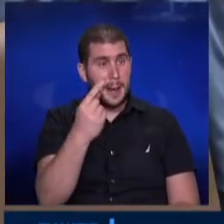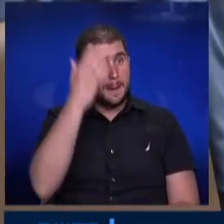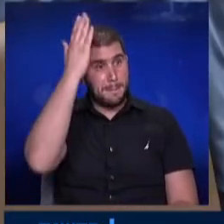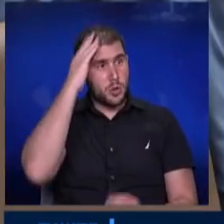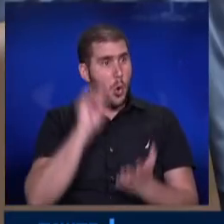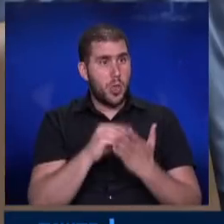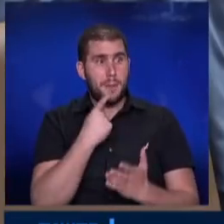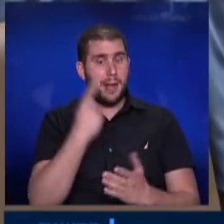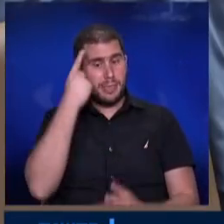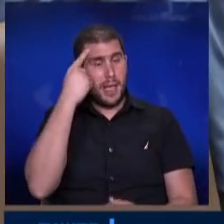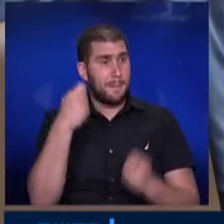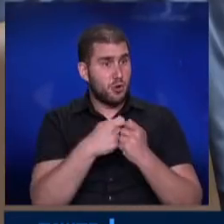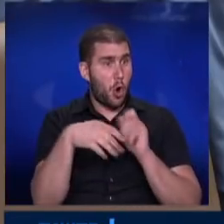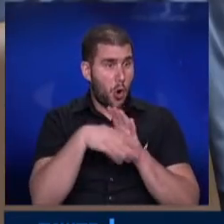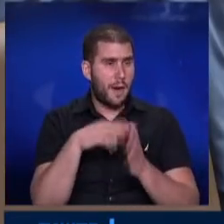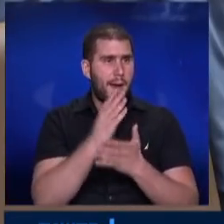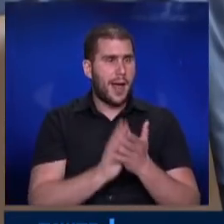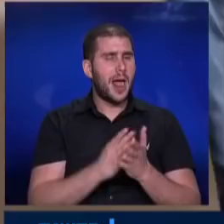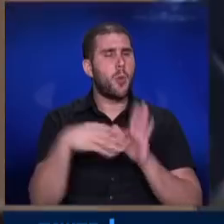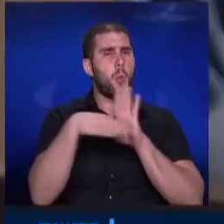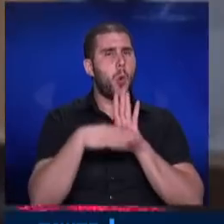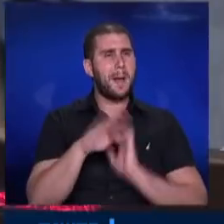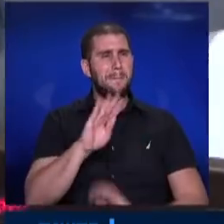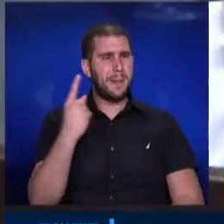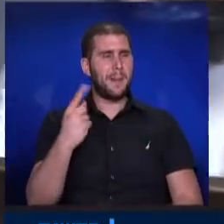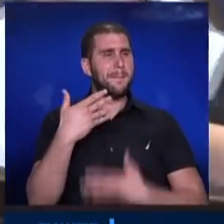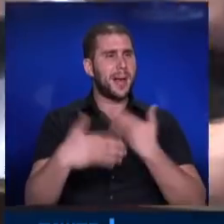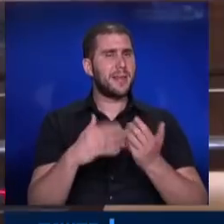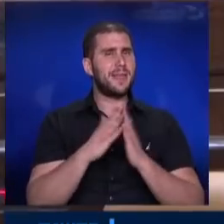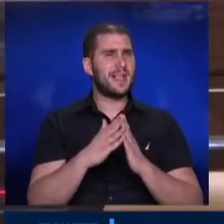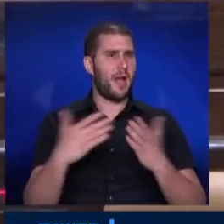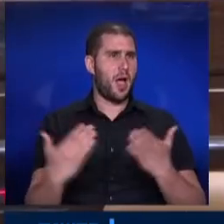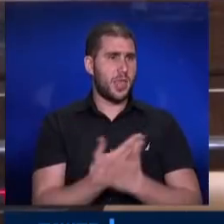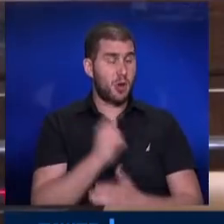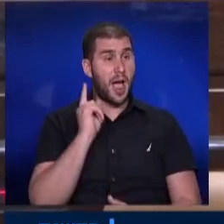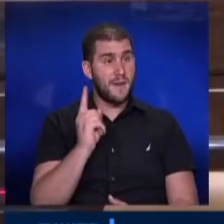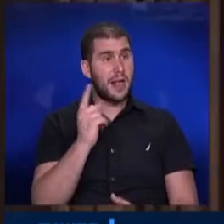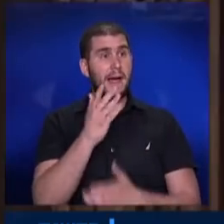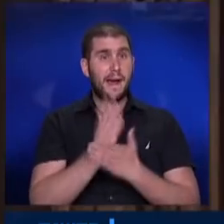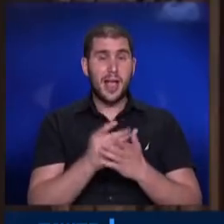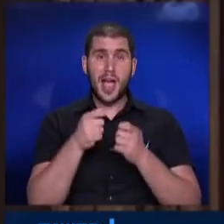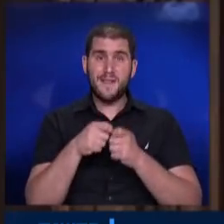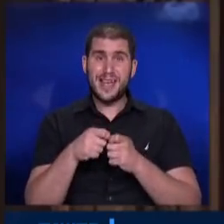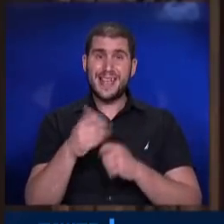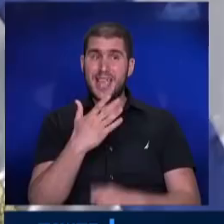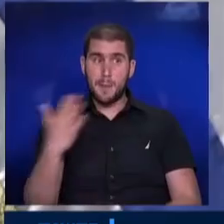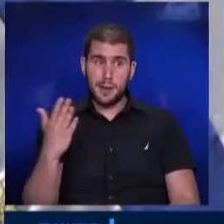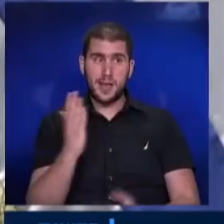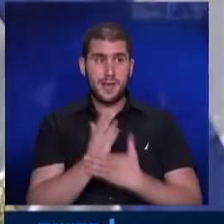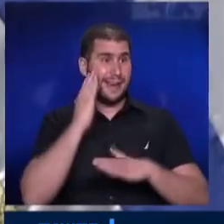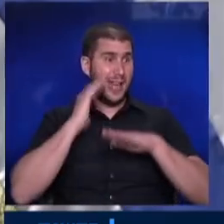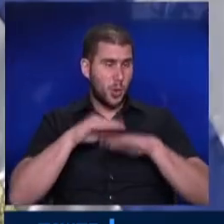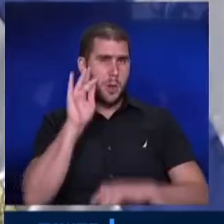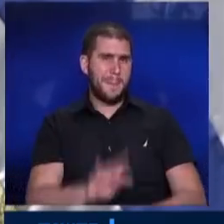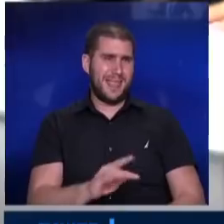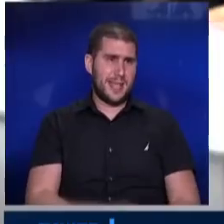אמר את דעתו על החוק, חלק מחבילת חוקי נתניהו שמקדמת תקווה חדשה, אבל כמה וכמה חברי ימינה הקדימו לעדכן שהתנגדו